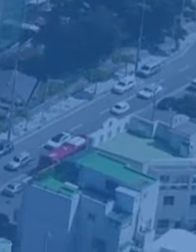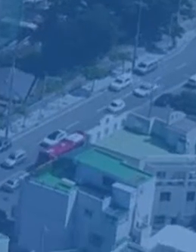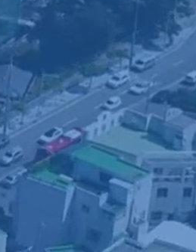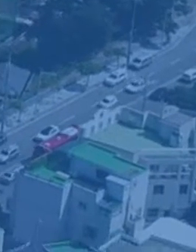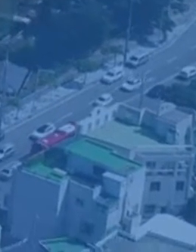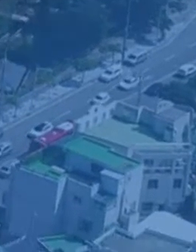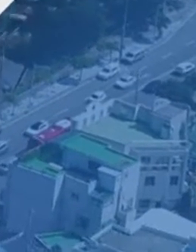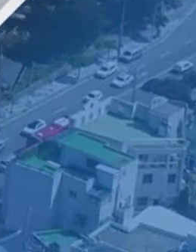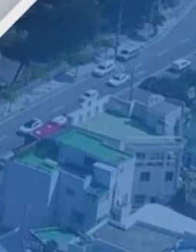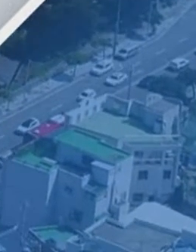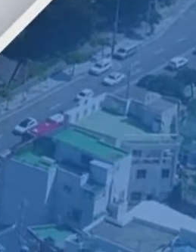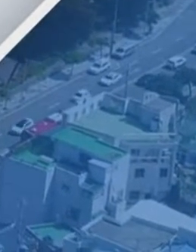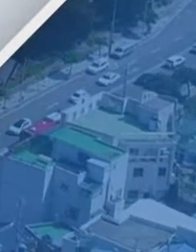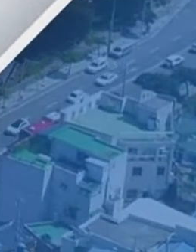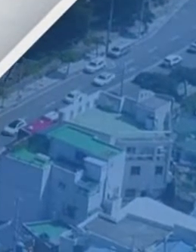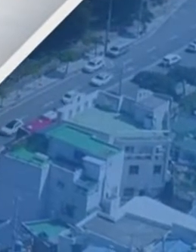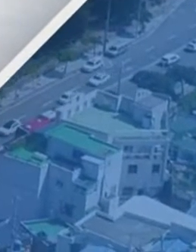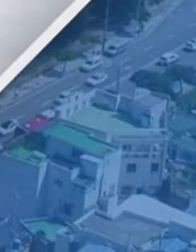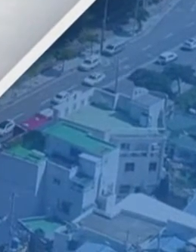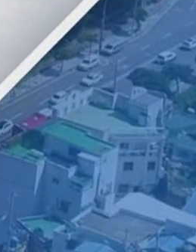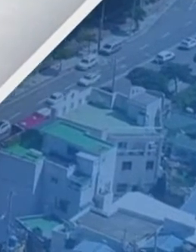으 으